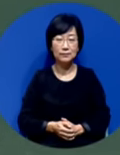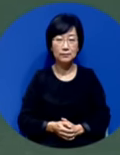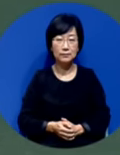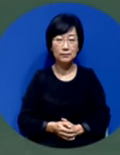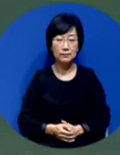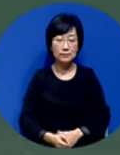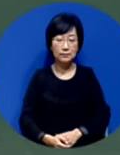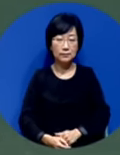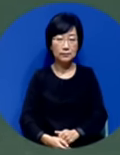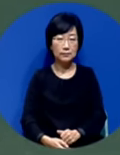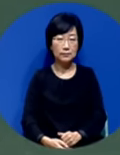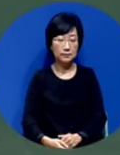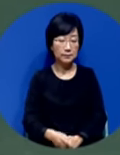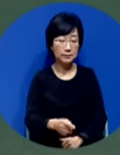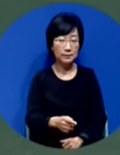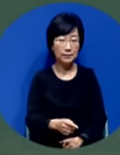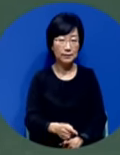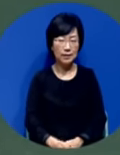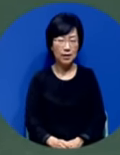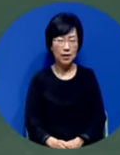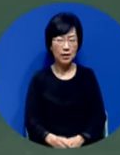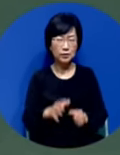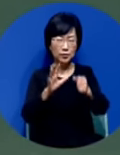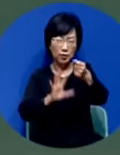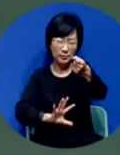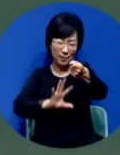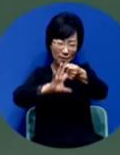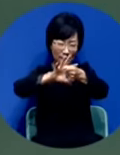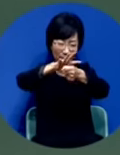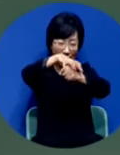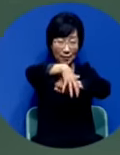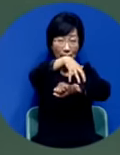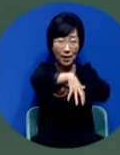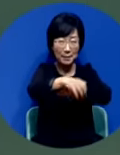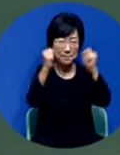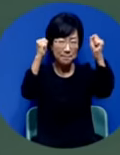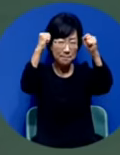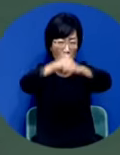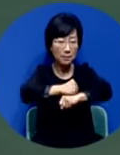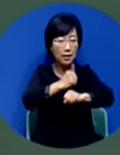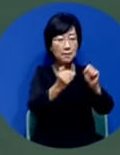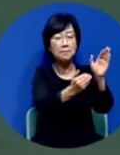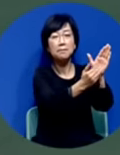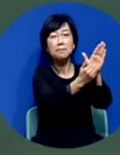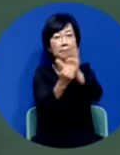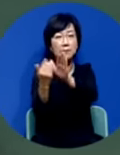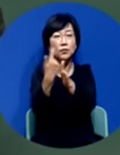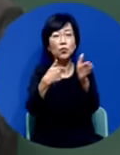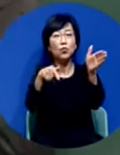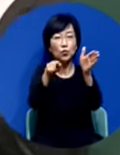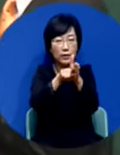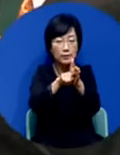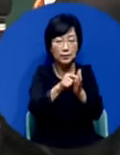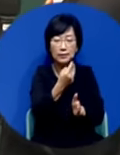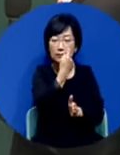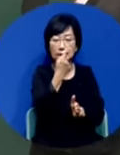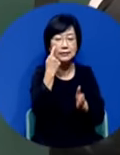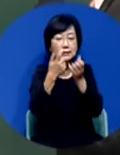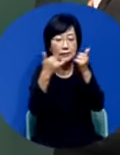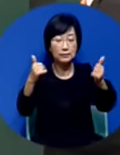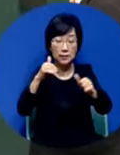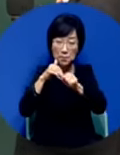끝까지 멸망받는 것을 막는데 하나님이 증인으로 보내시겠다고 약속하셨어요.